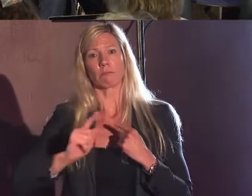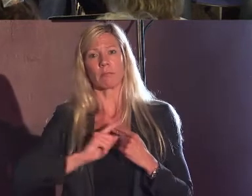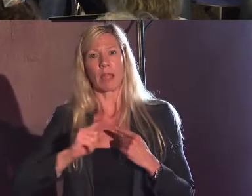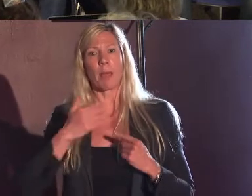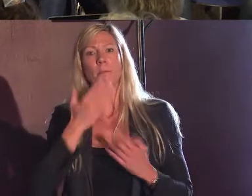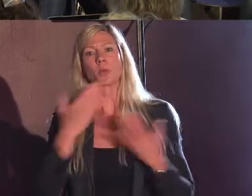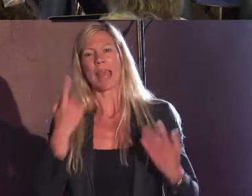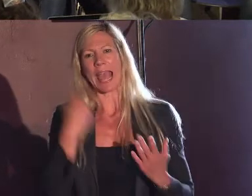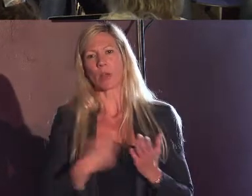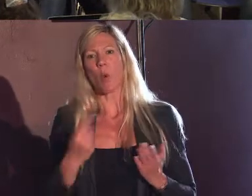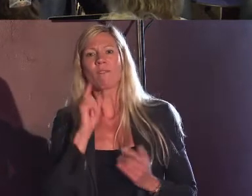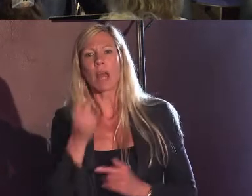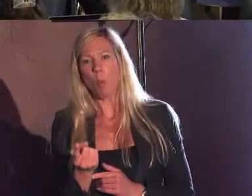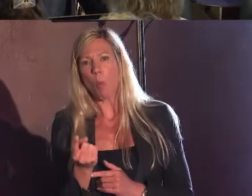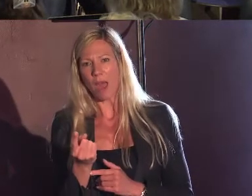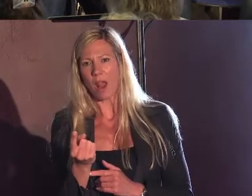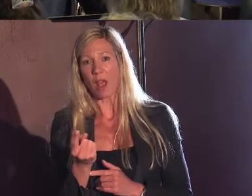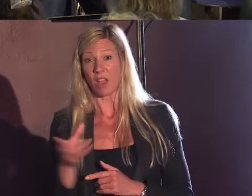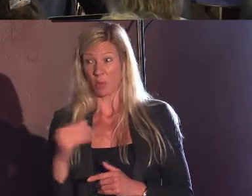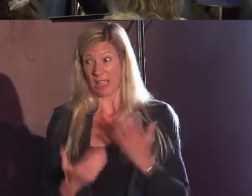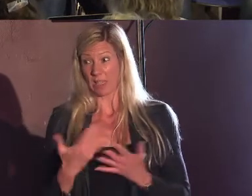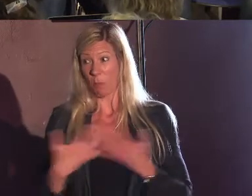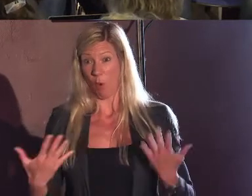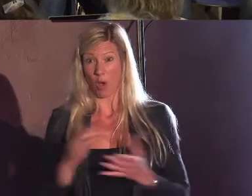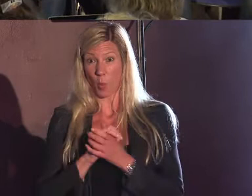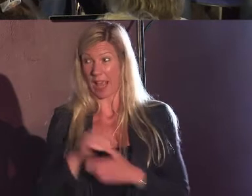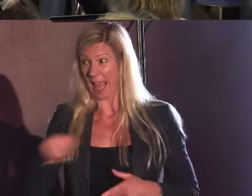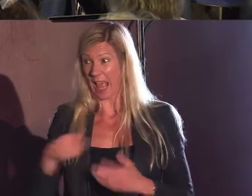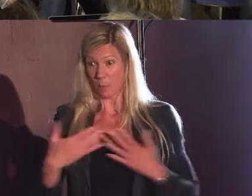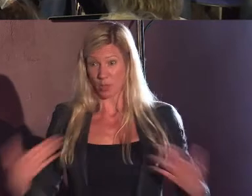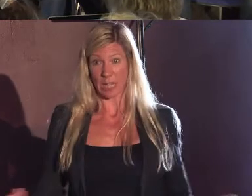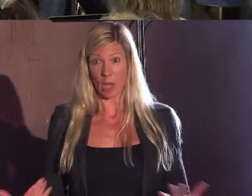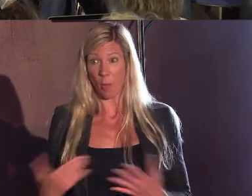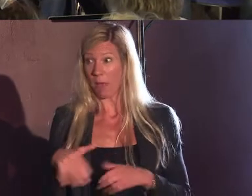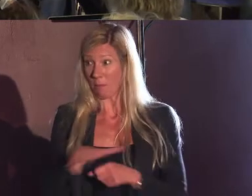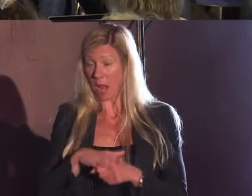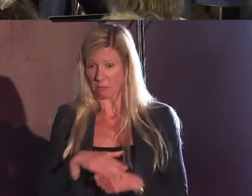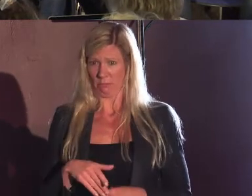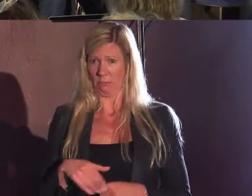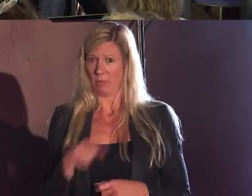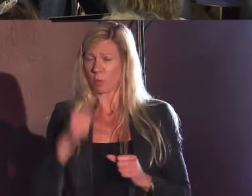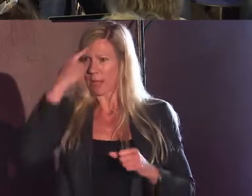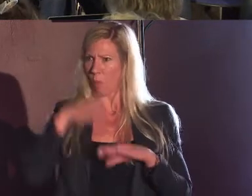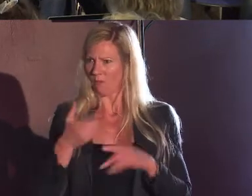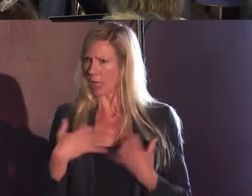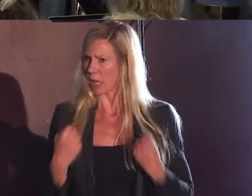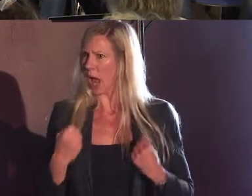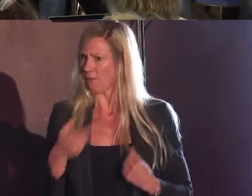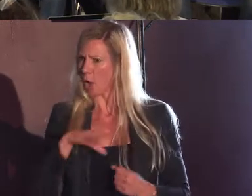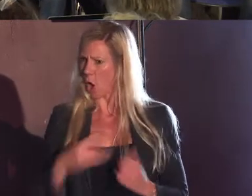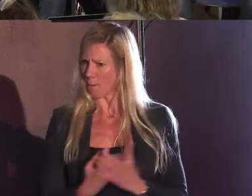om året. Det är ju rätt många av kollegorna i museibranschen som sitter här. Vilken kraft vi har. Möjlighet